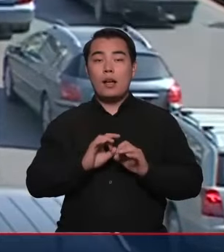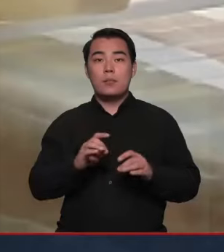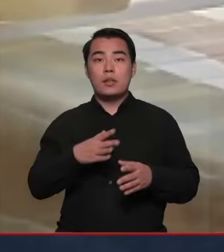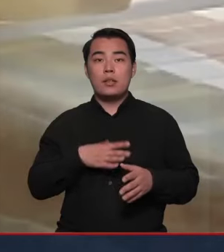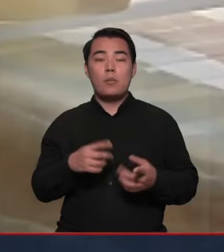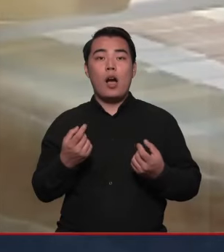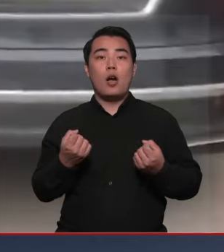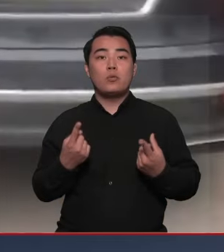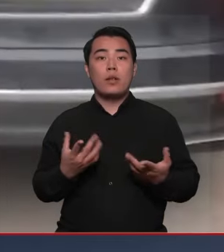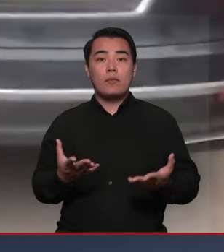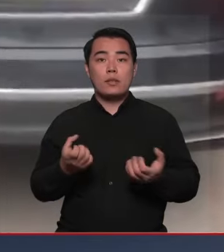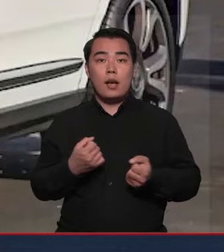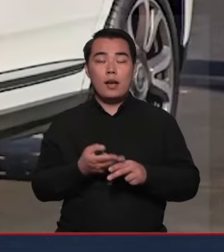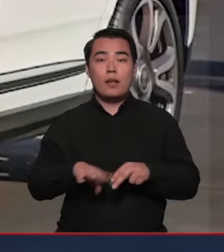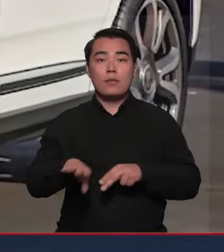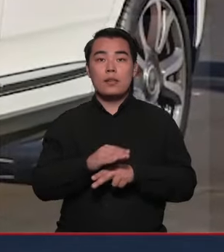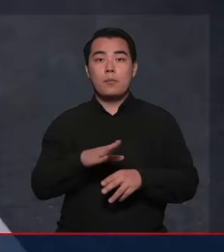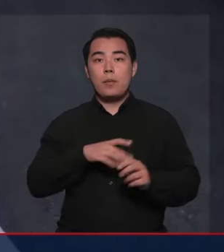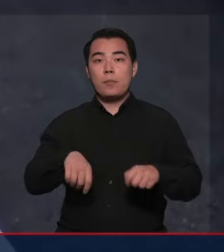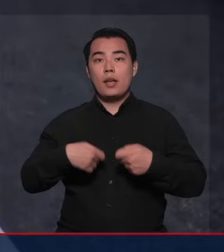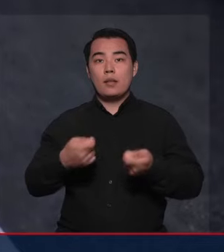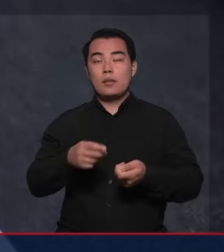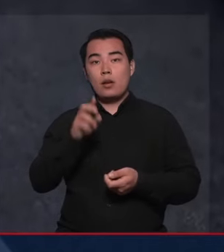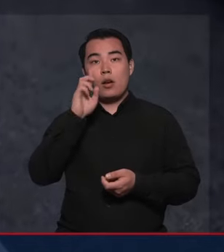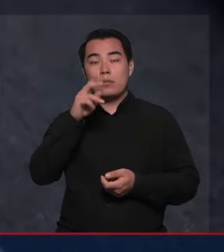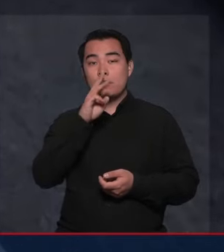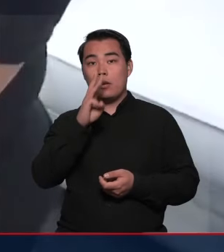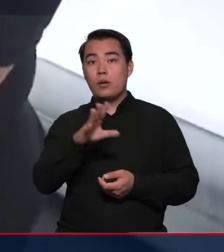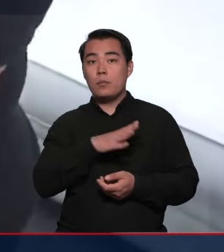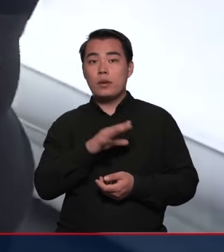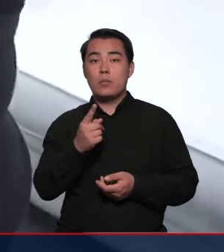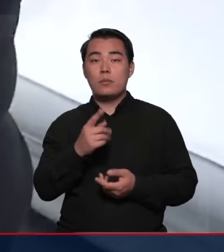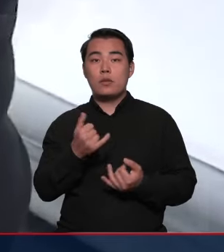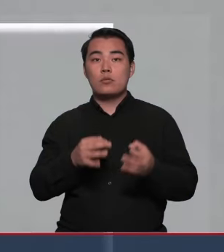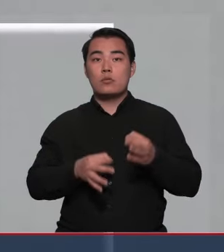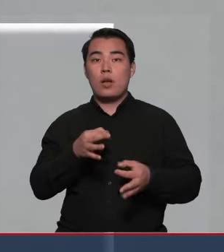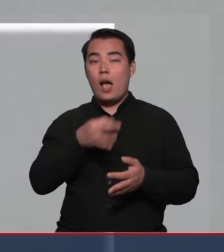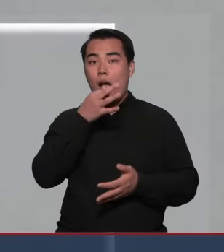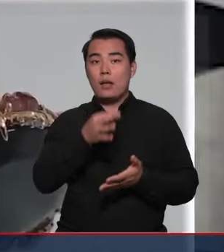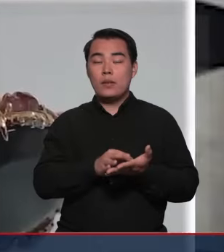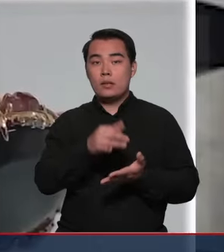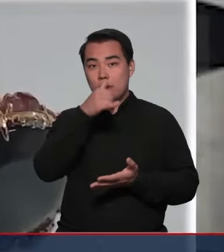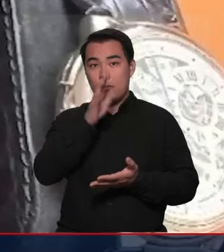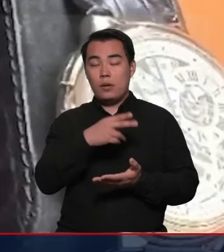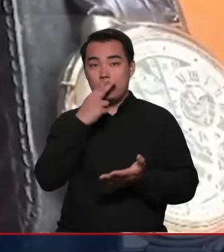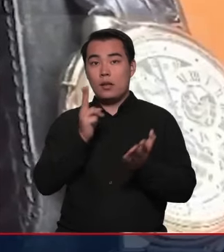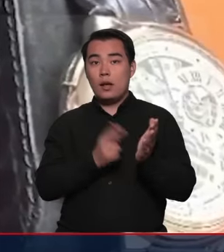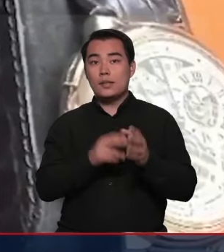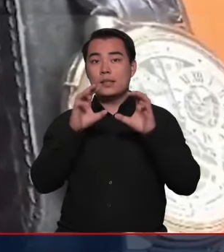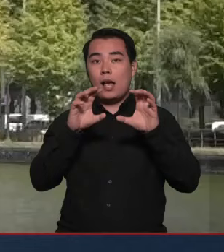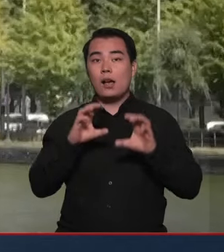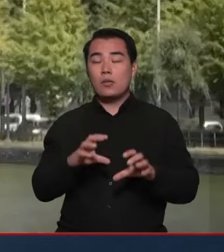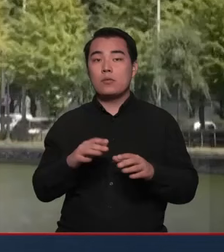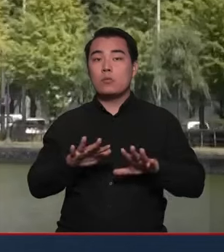их происхождение. Все это имущество было передано в доход государства, так как в суде ответчики не смогли подтвердить